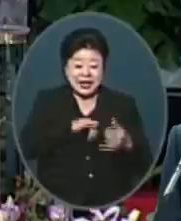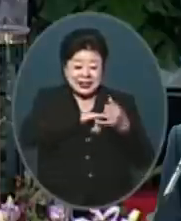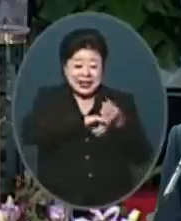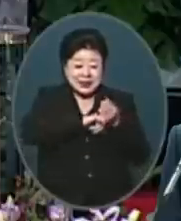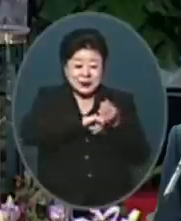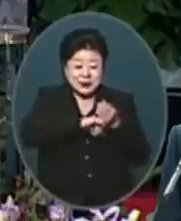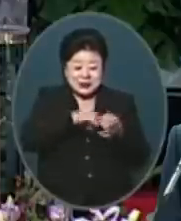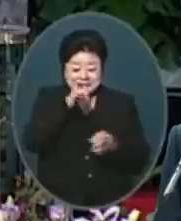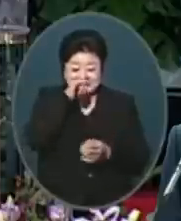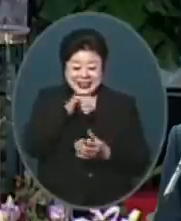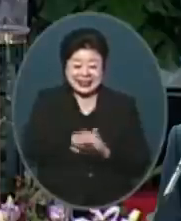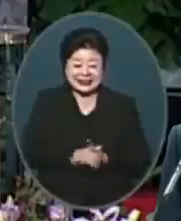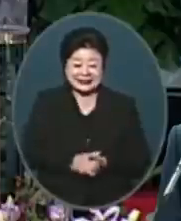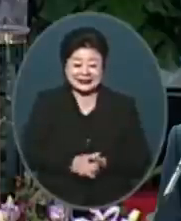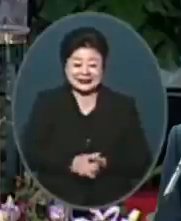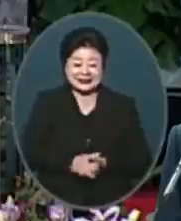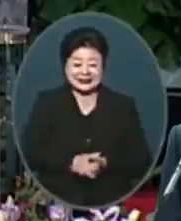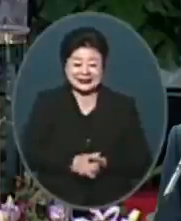약속하고 계십니다.